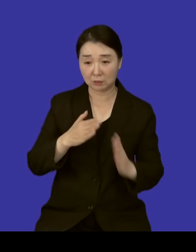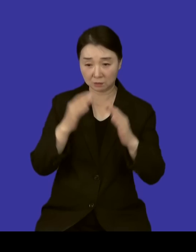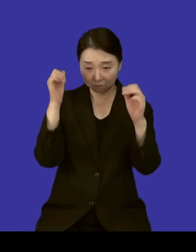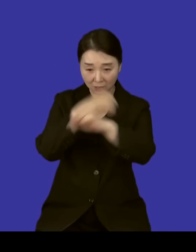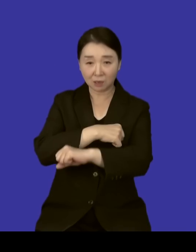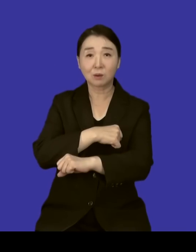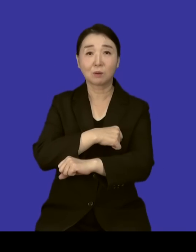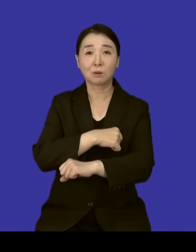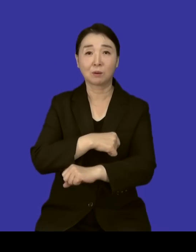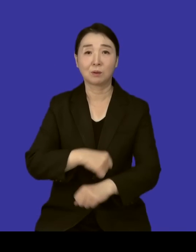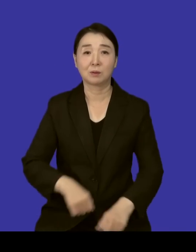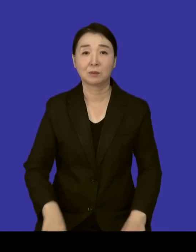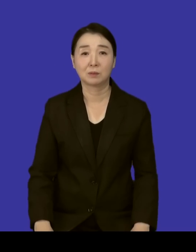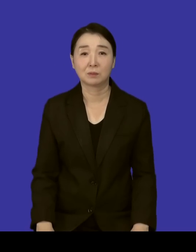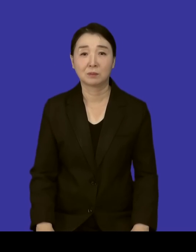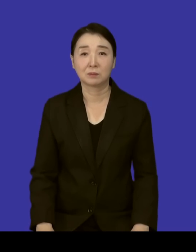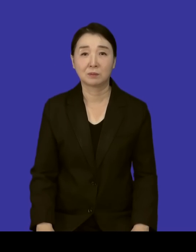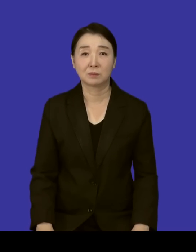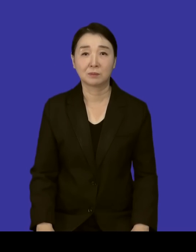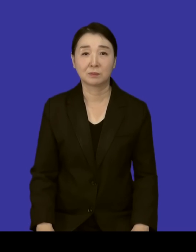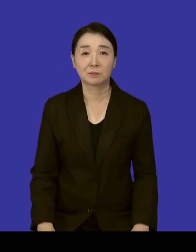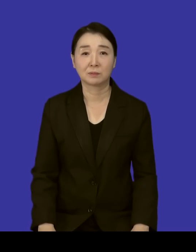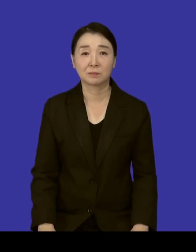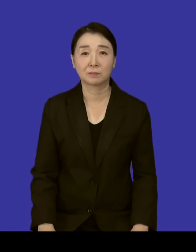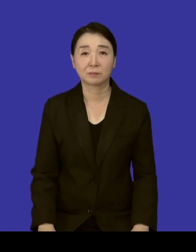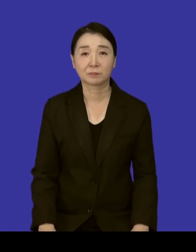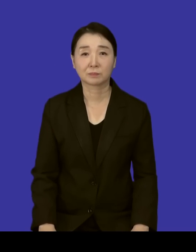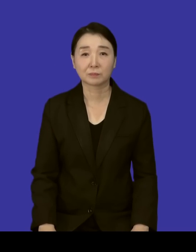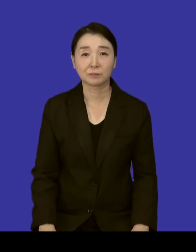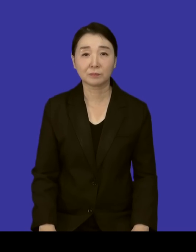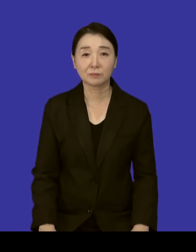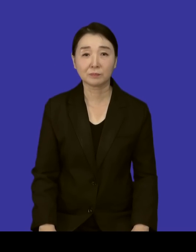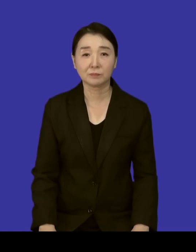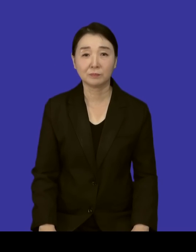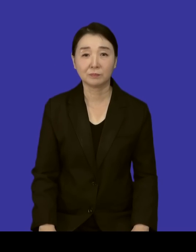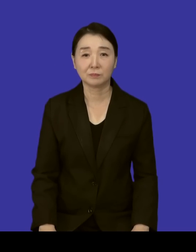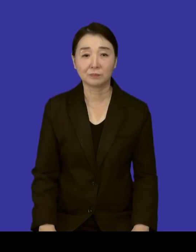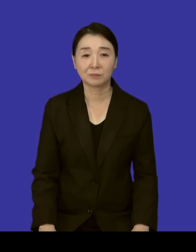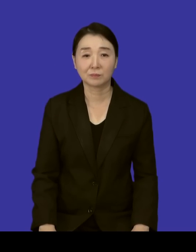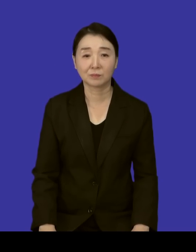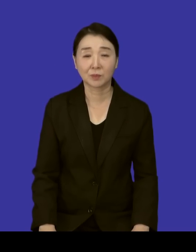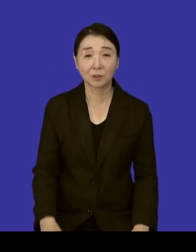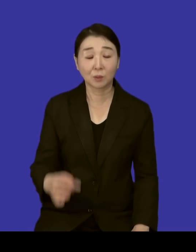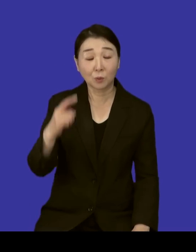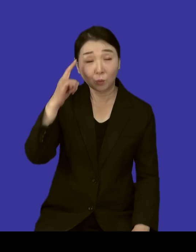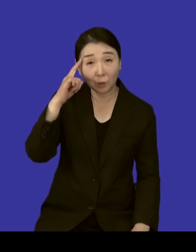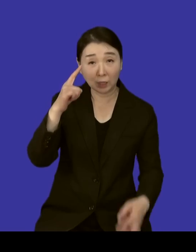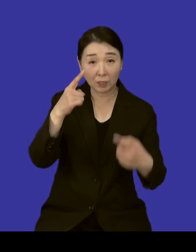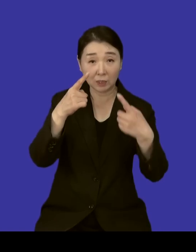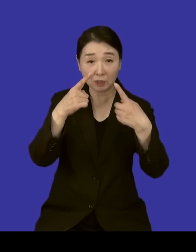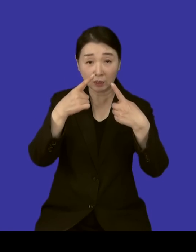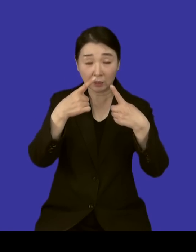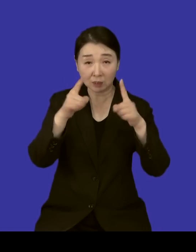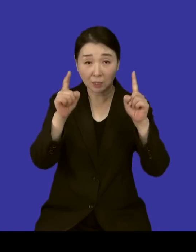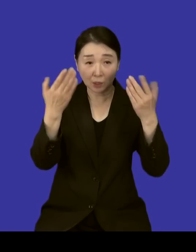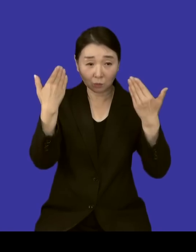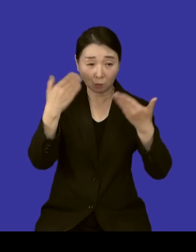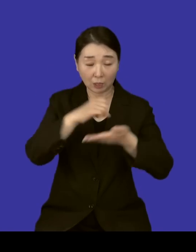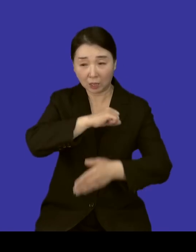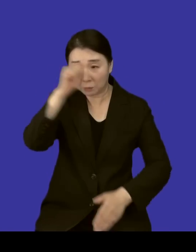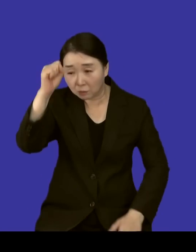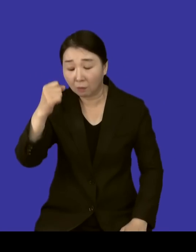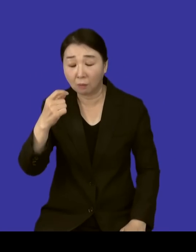때문에 이제 망했기 때문에 그냥 뭐 붙여줘도 등록금이 없어서 못 가는 거예요.